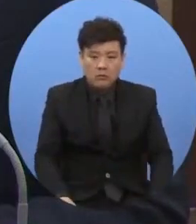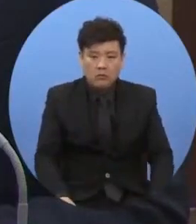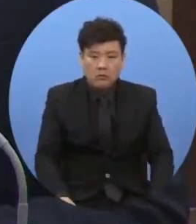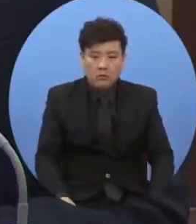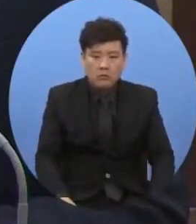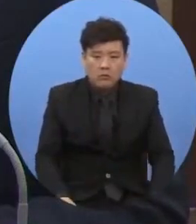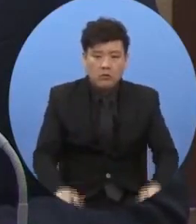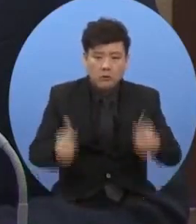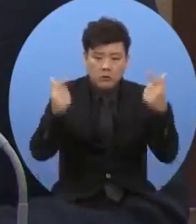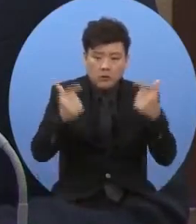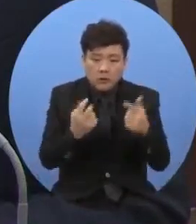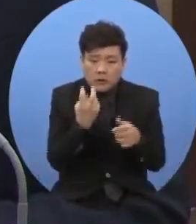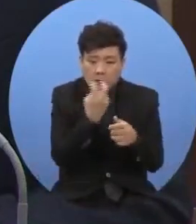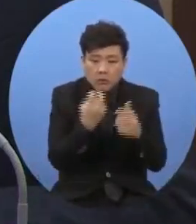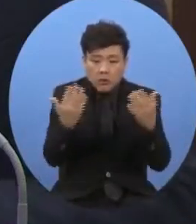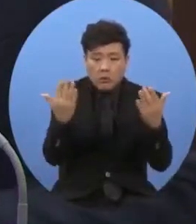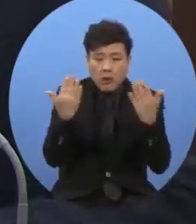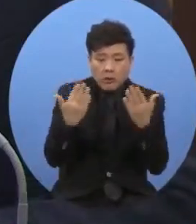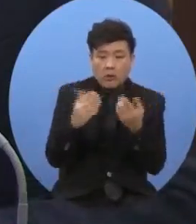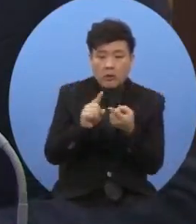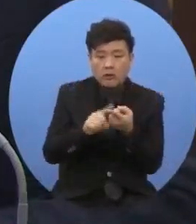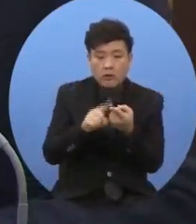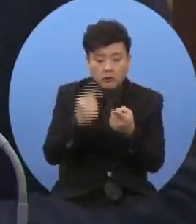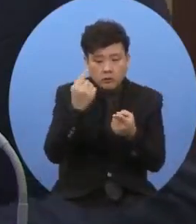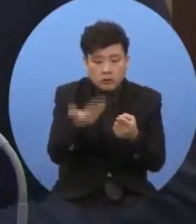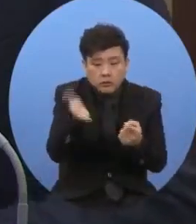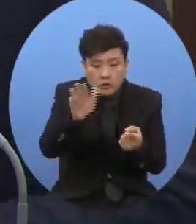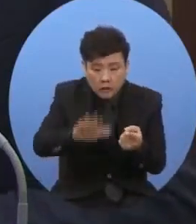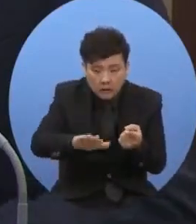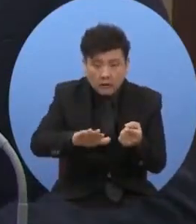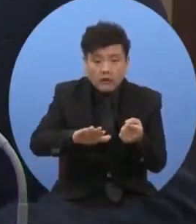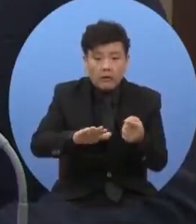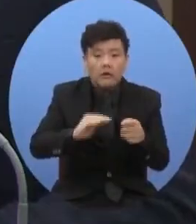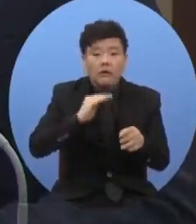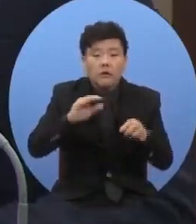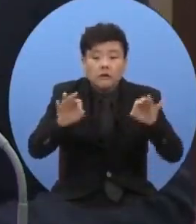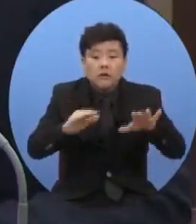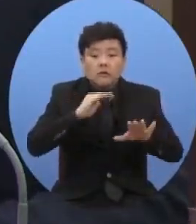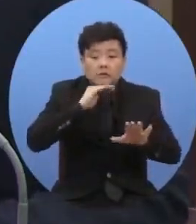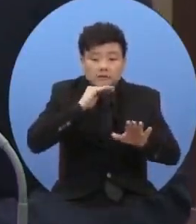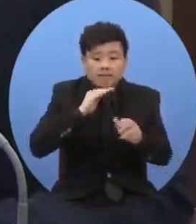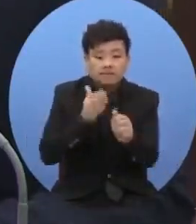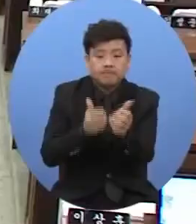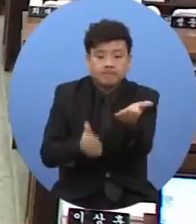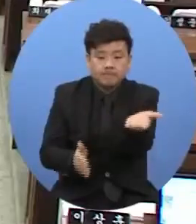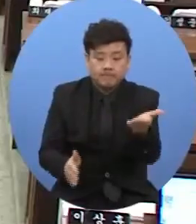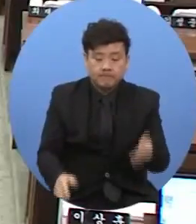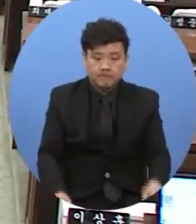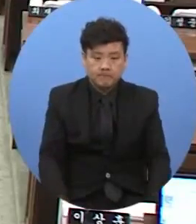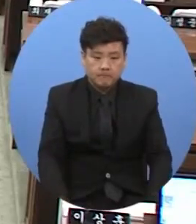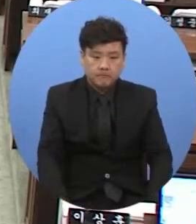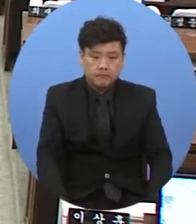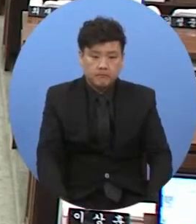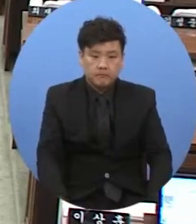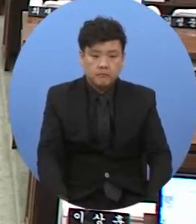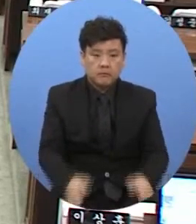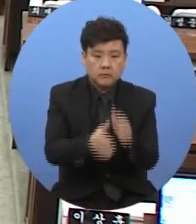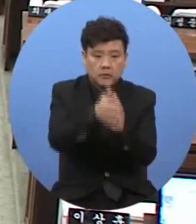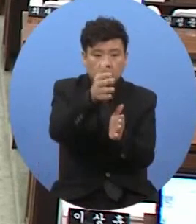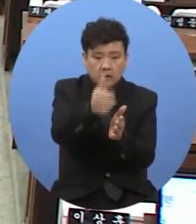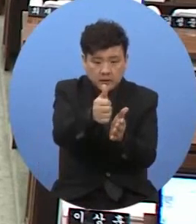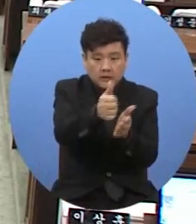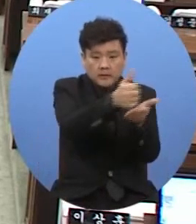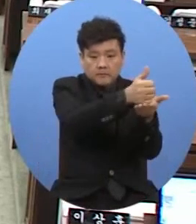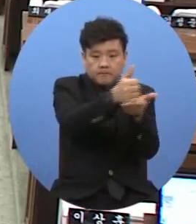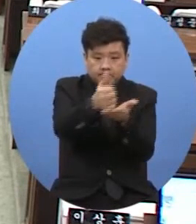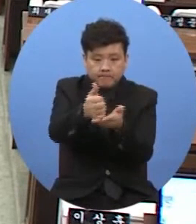늘봄학교도 질문 드려야 되는데 먼저 예. 좀 시장님 모시고 이야기 나눈 다음에 이제 예. 하겠습니다. 그러시죠. 자리로 예. 들어가 주십시오. 시장님 답변대로